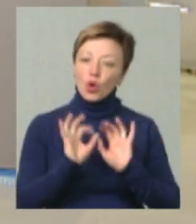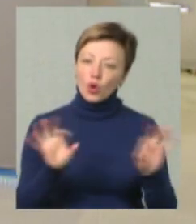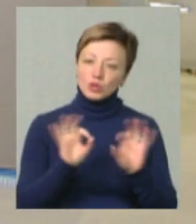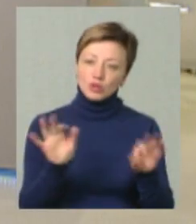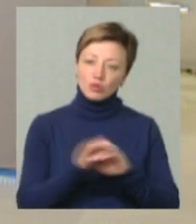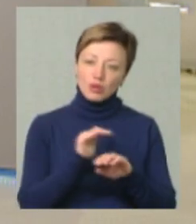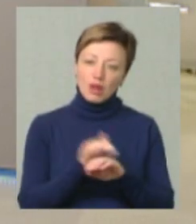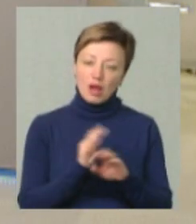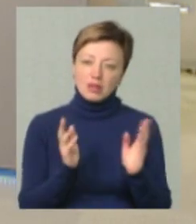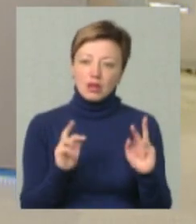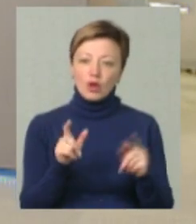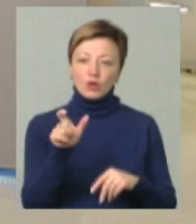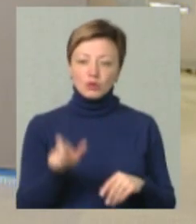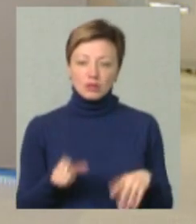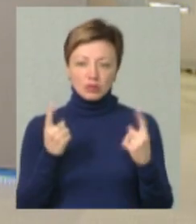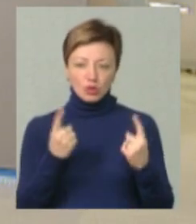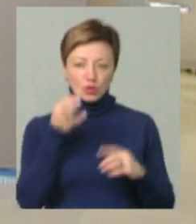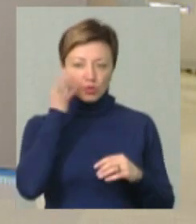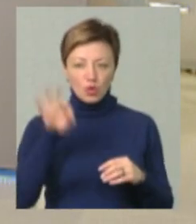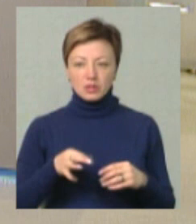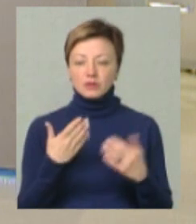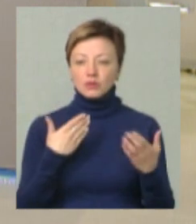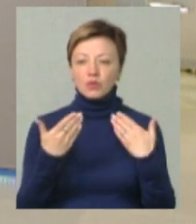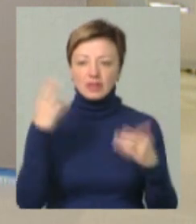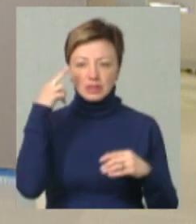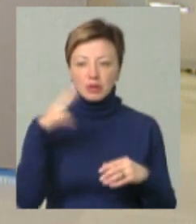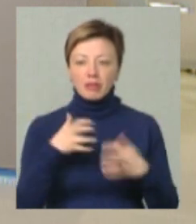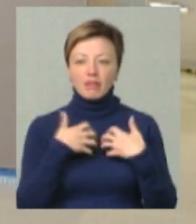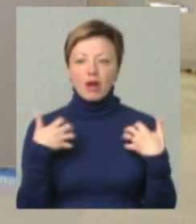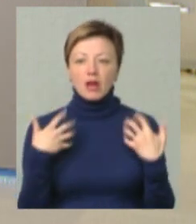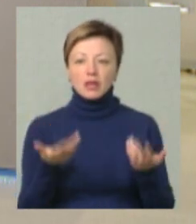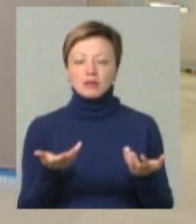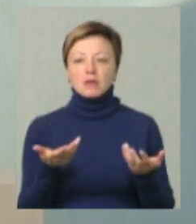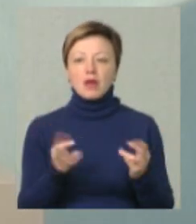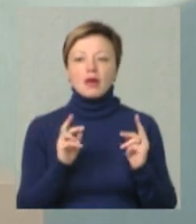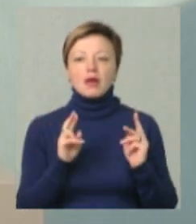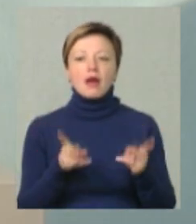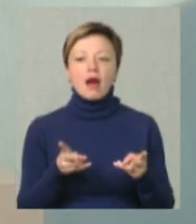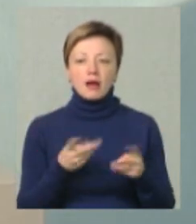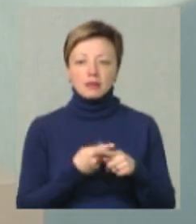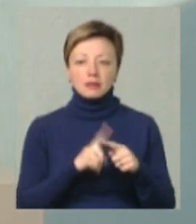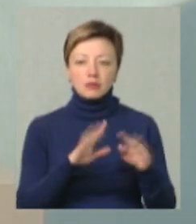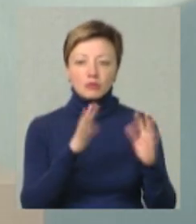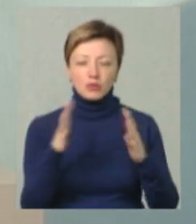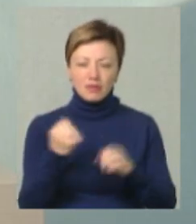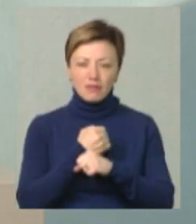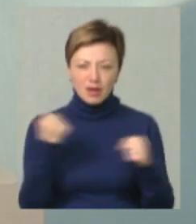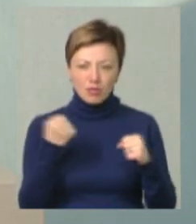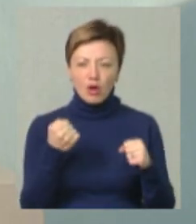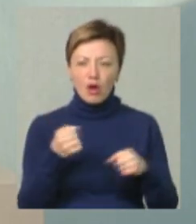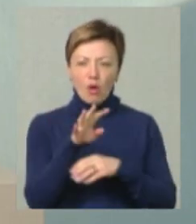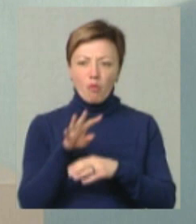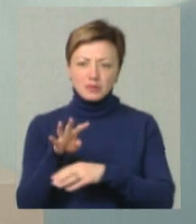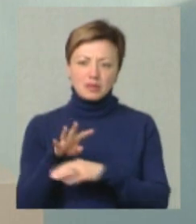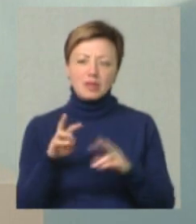розкажіть, будь ласка, як людина, яка значний досвід має спілкування з дикими тваринами, як оті події, вибухи, обстріли, як